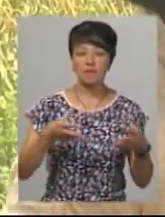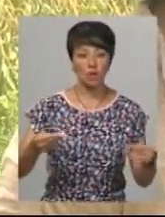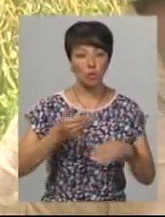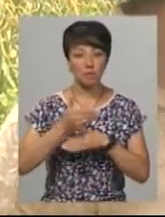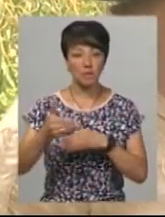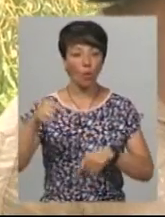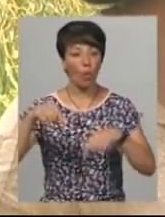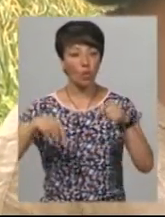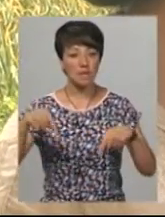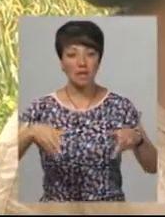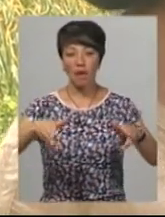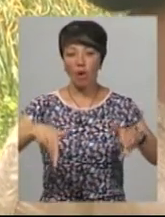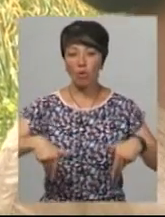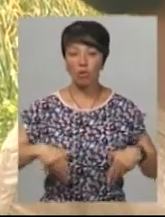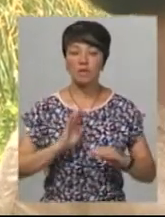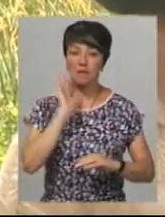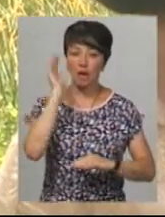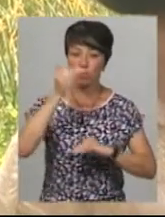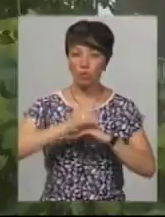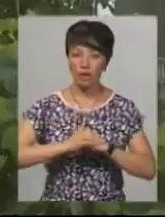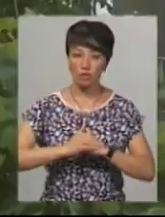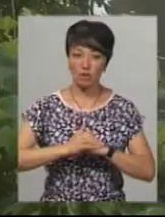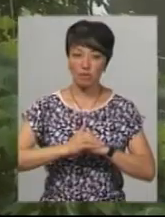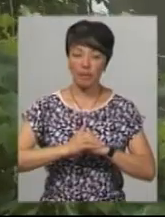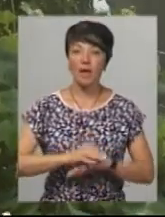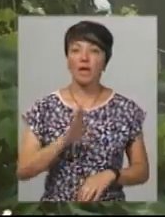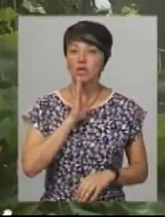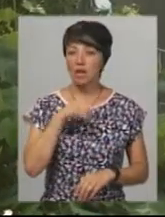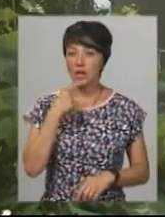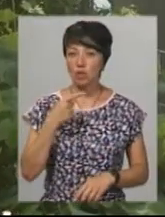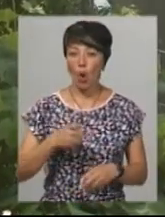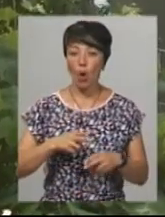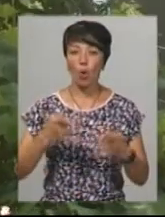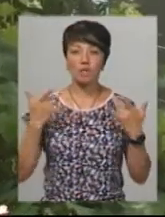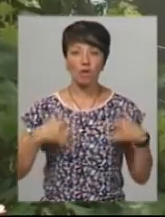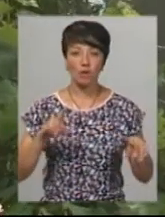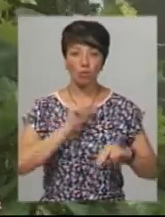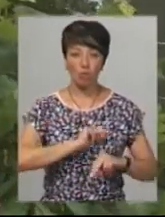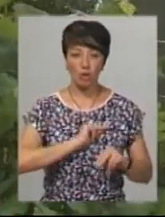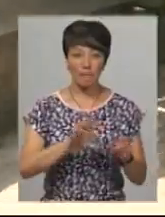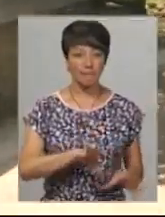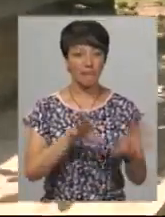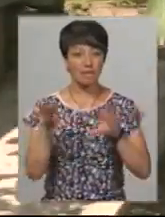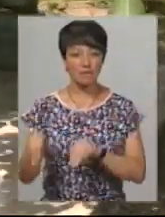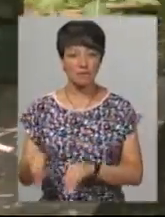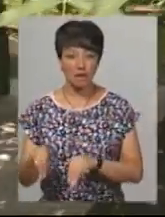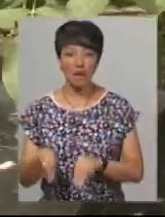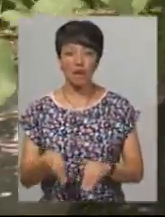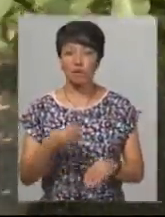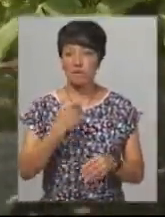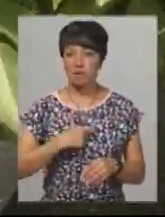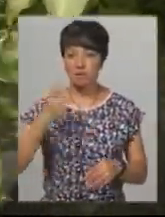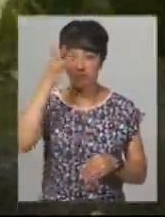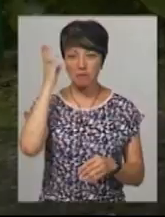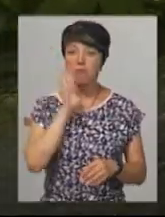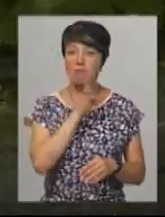На городі, зранку до вечора. Жінка каже, розрахувалася з роботи, бо перевезла до себе з Хмельницького у 2015 році